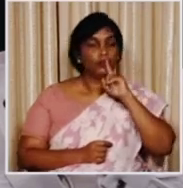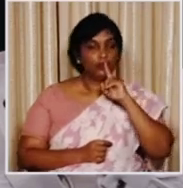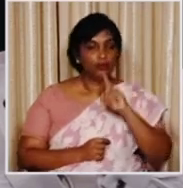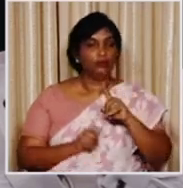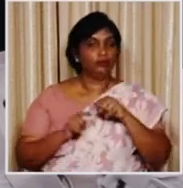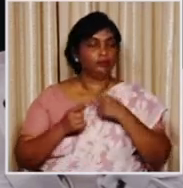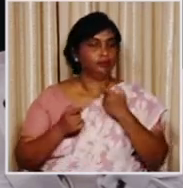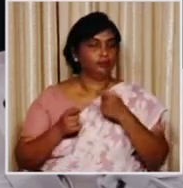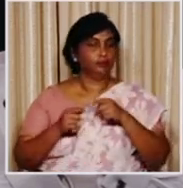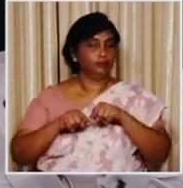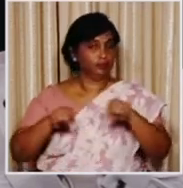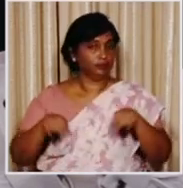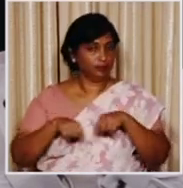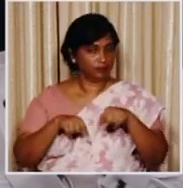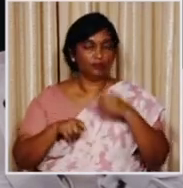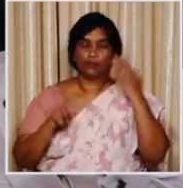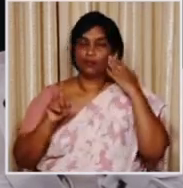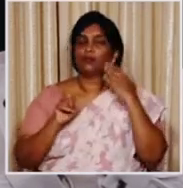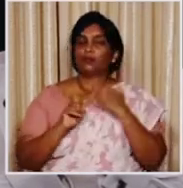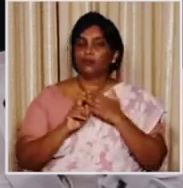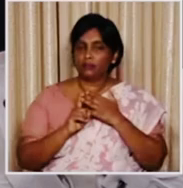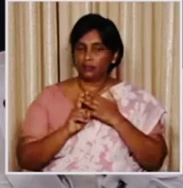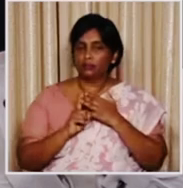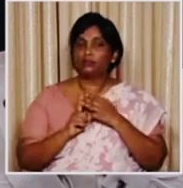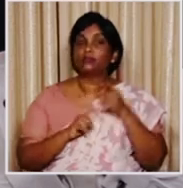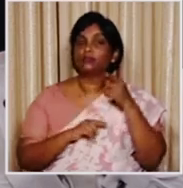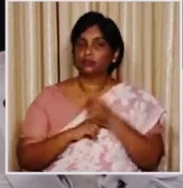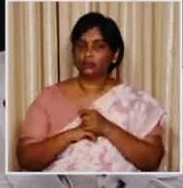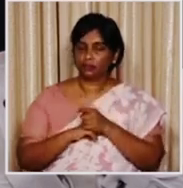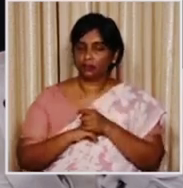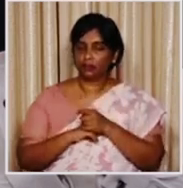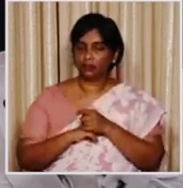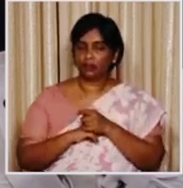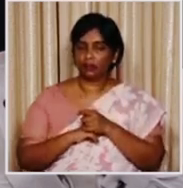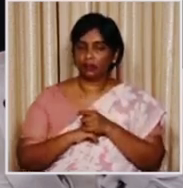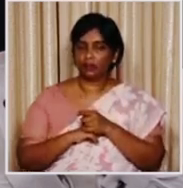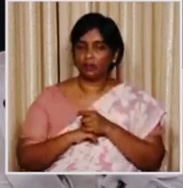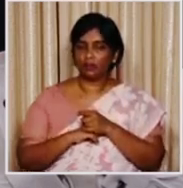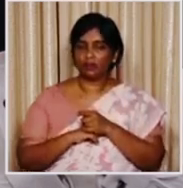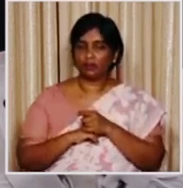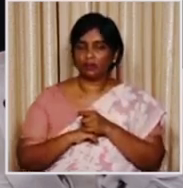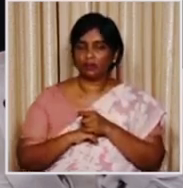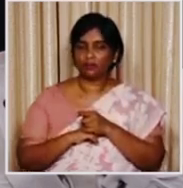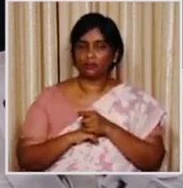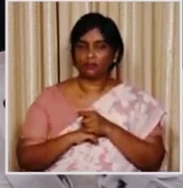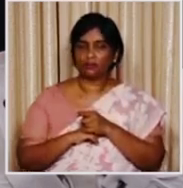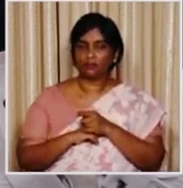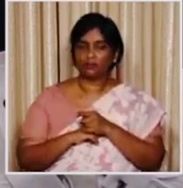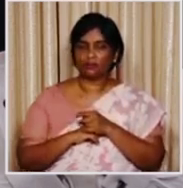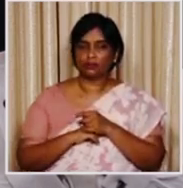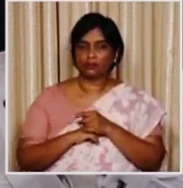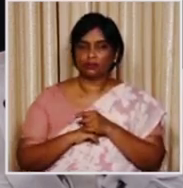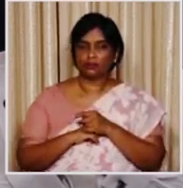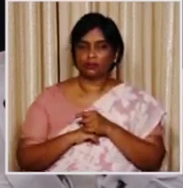පටිගත කිරීම පිළිබඳව ඒක මේ